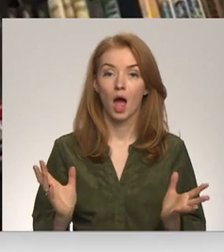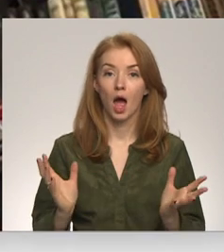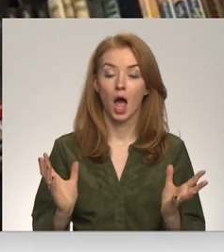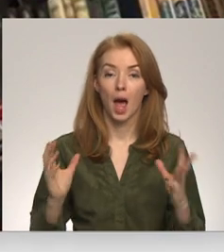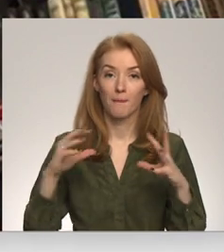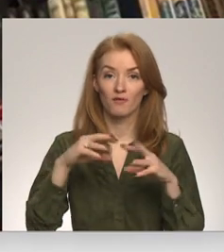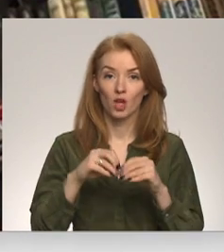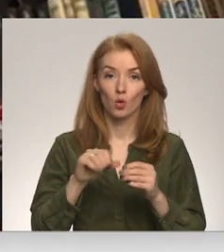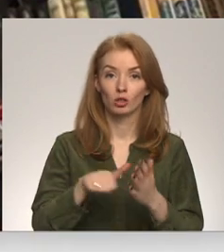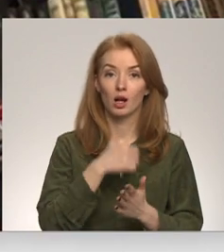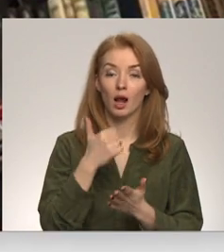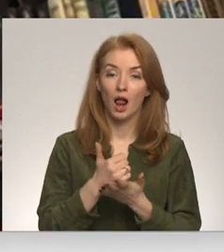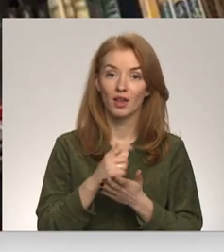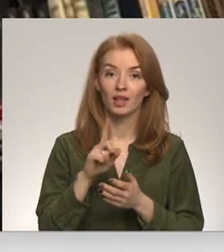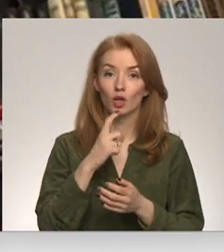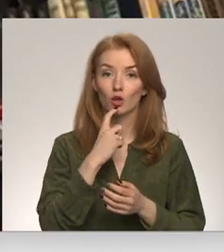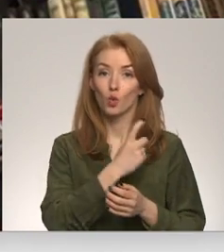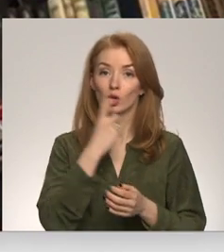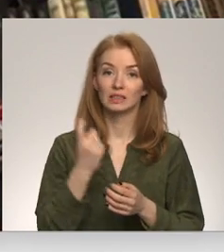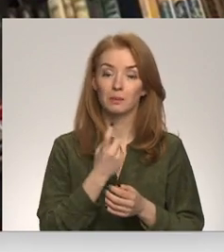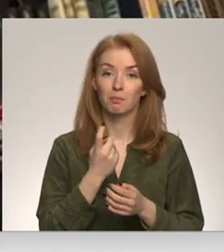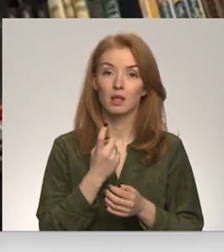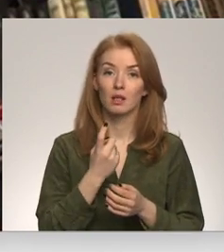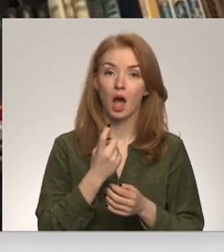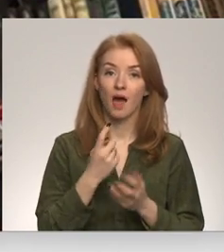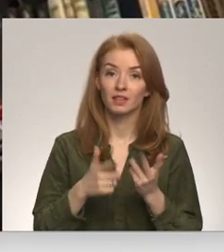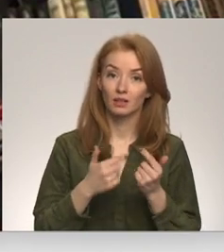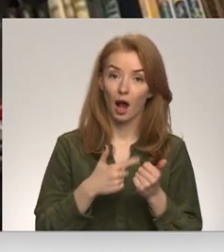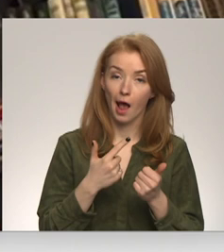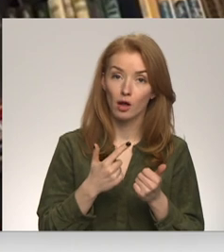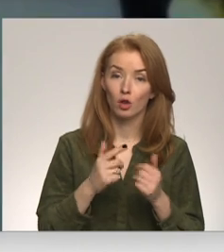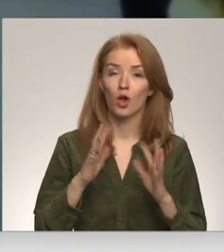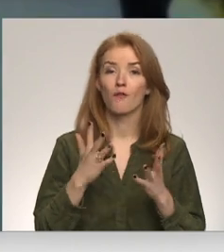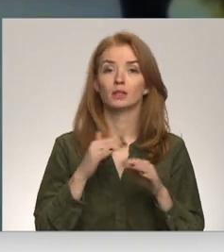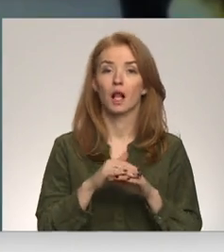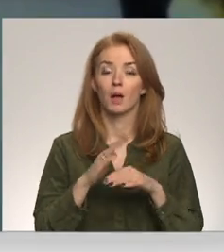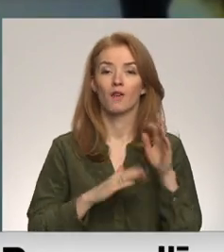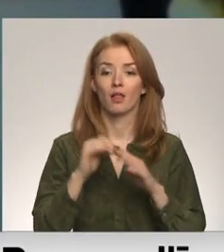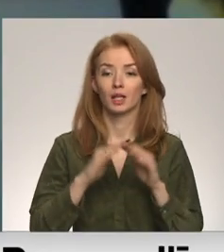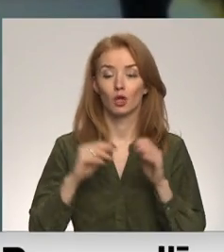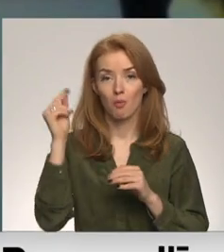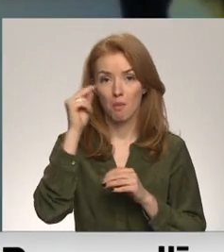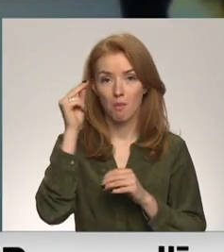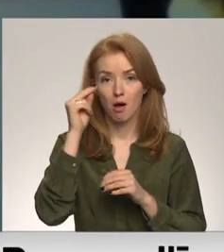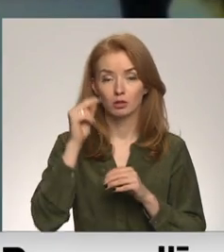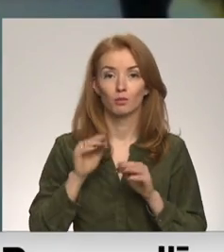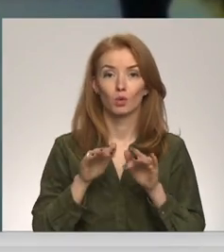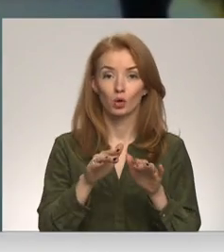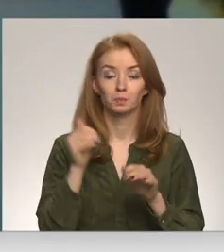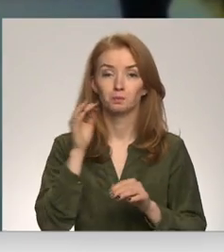apvienošanā galvenais nostiprināt kvantitatīvos rādītājus vai kvalitatīvos? Kvalitatīvu